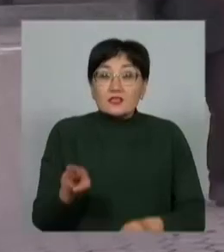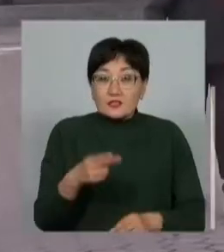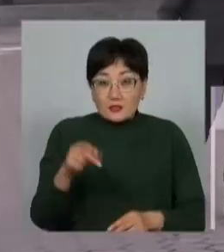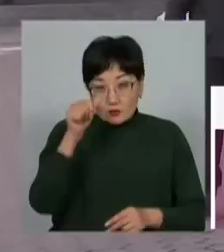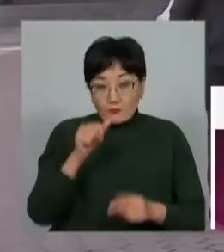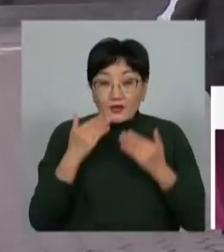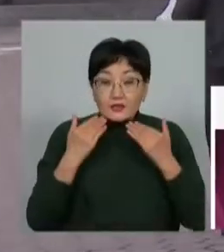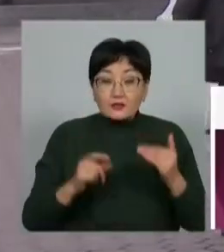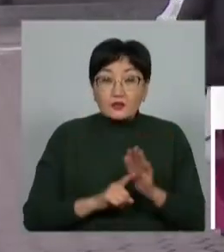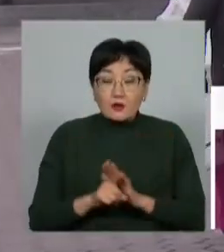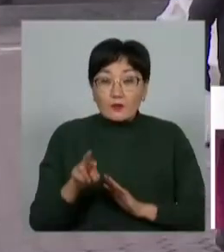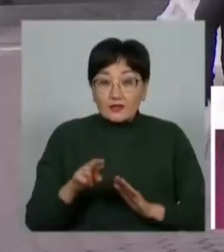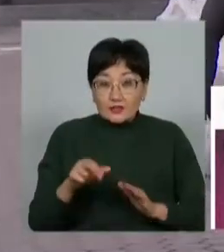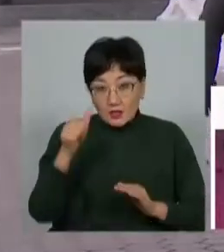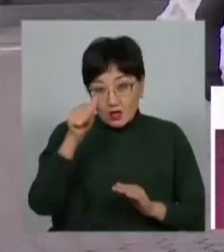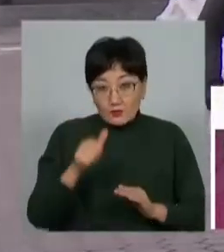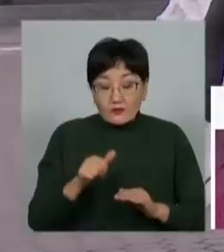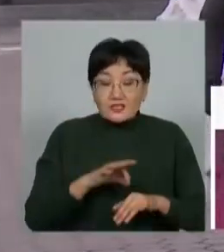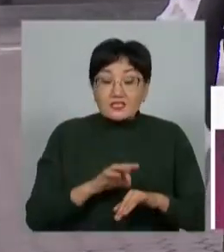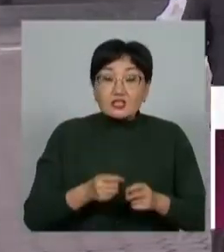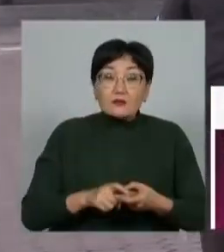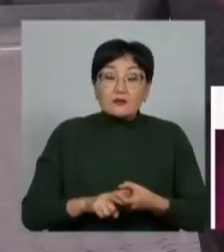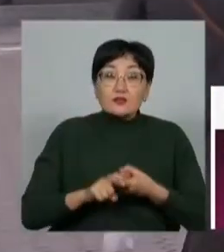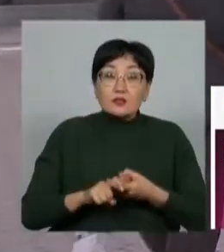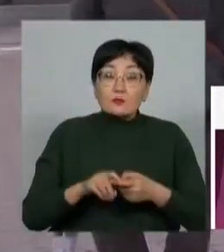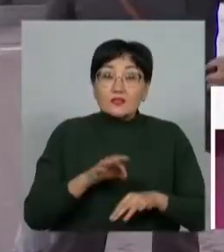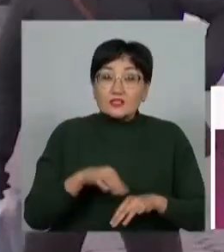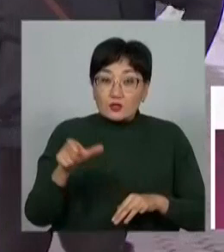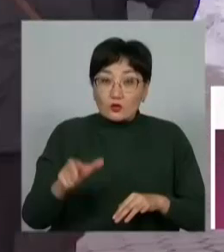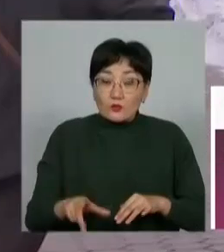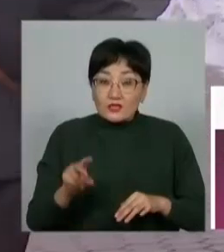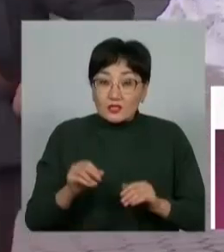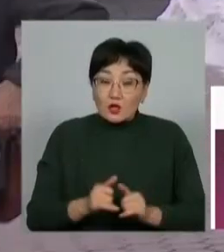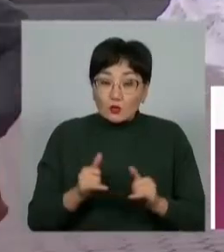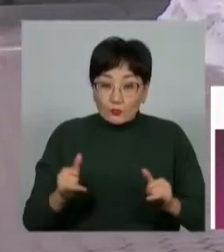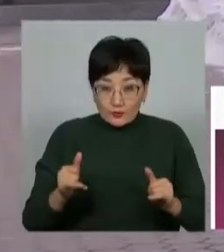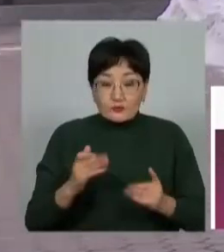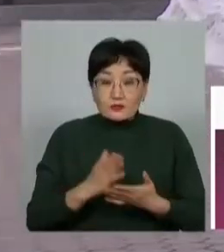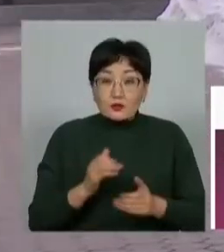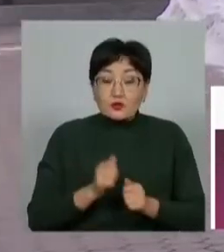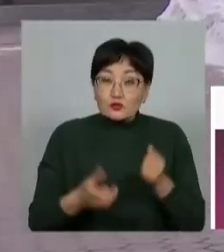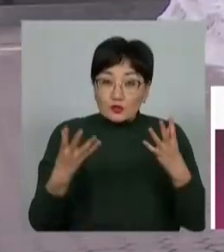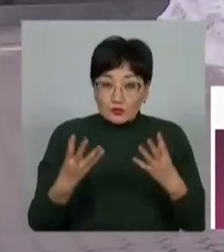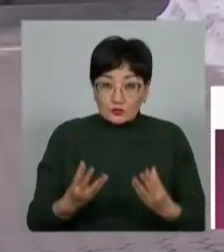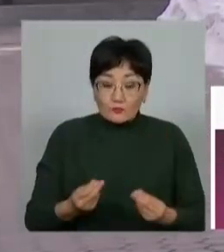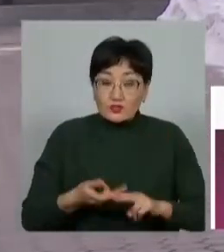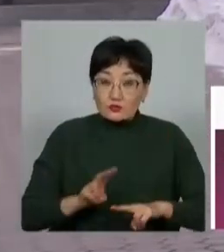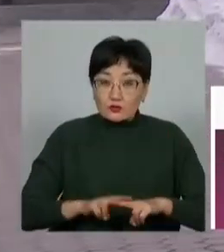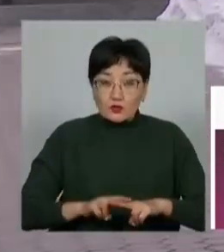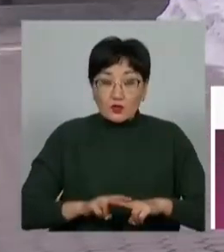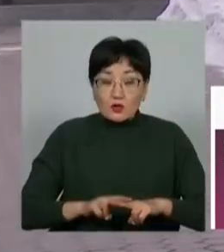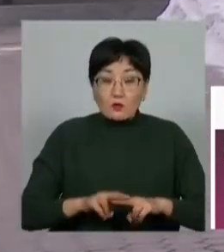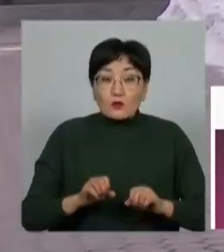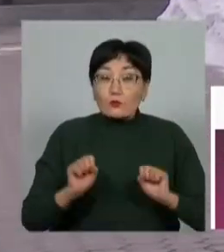айының аяғынан бастап қаңтар айында коронавирус жұқтырған науқастардың саны көбеюде күнделікті. Сондықтан да